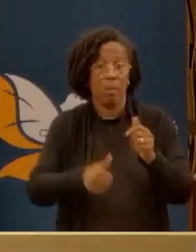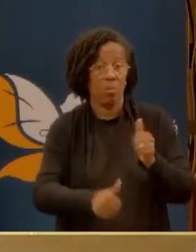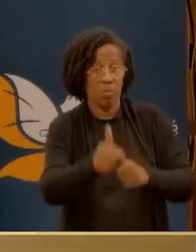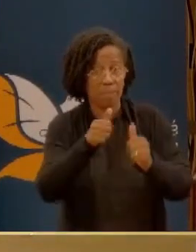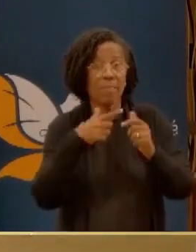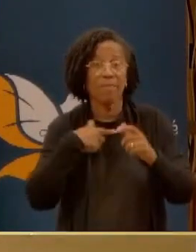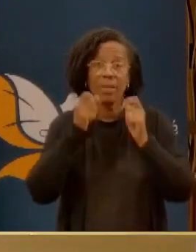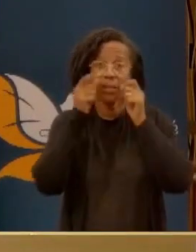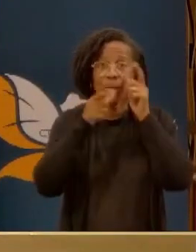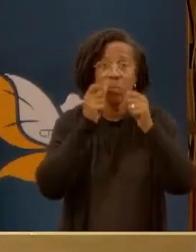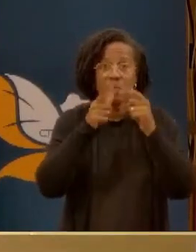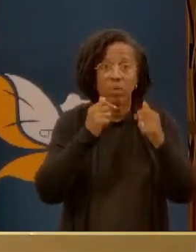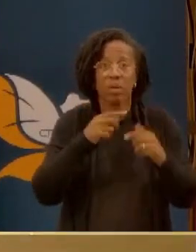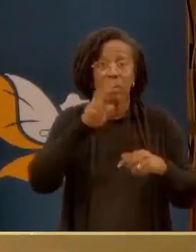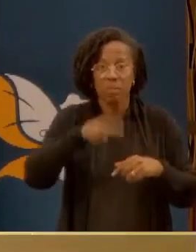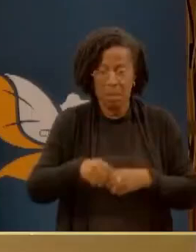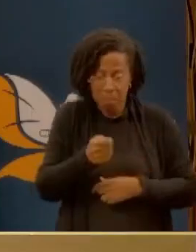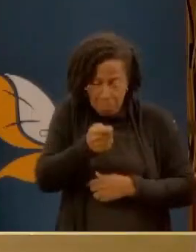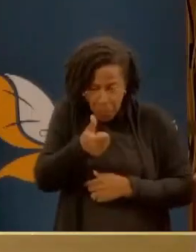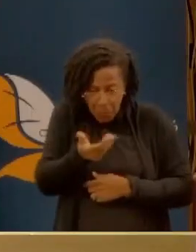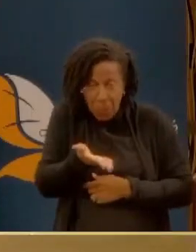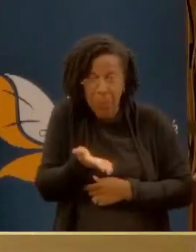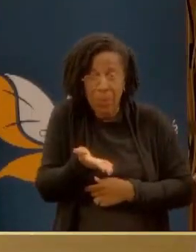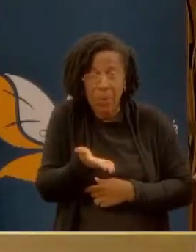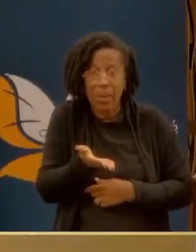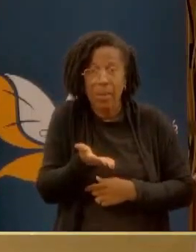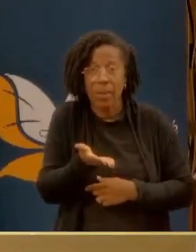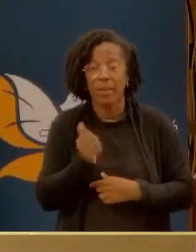que c'est finalement très faible.